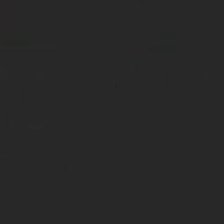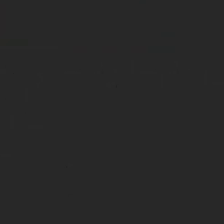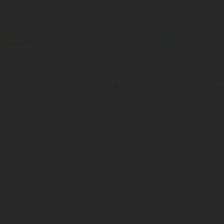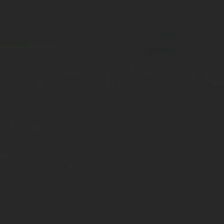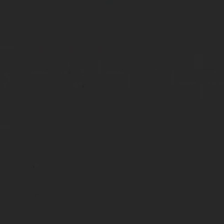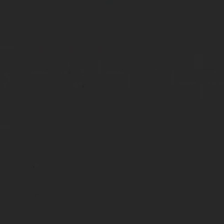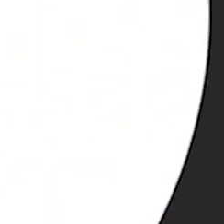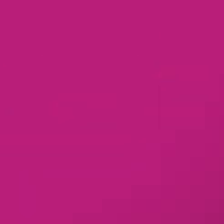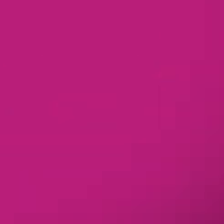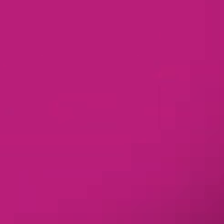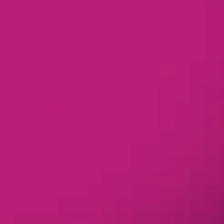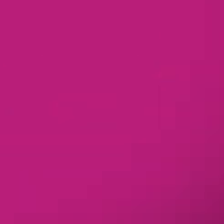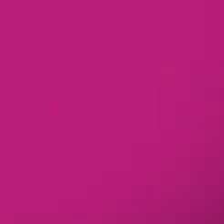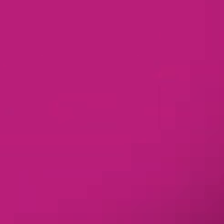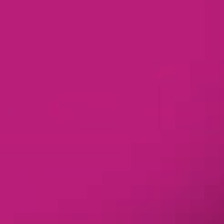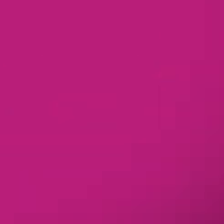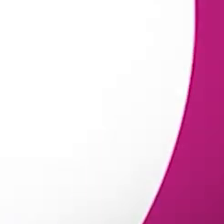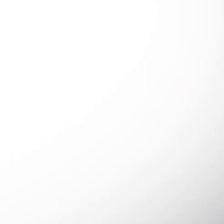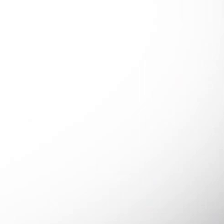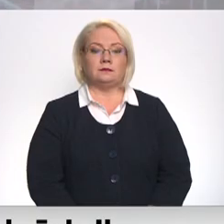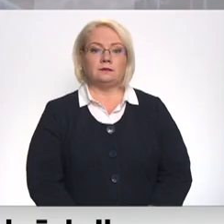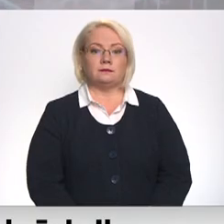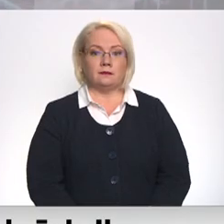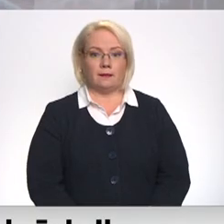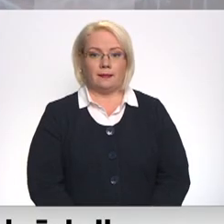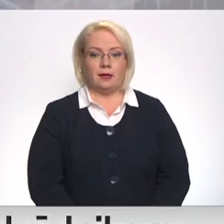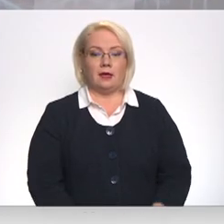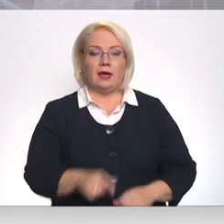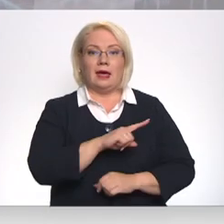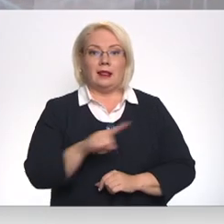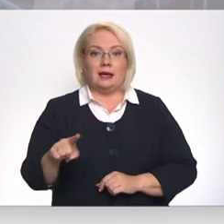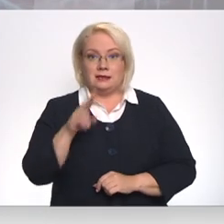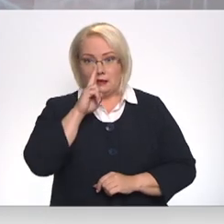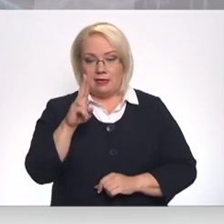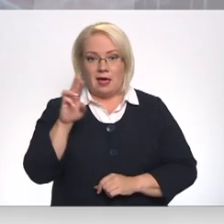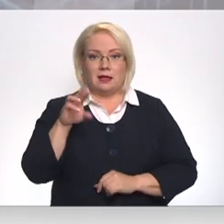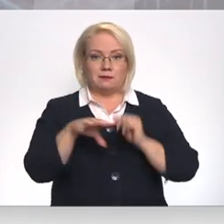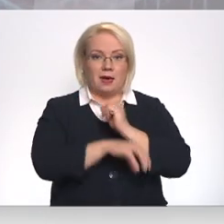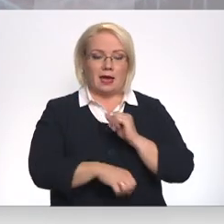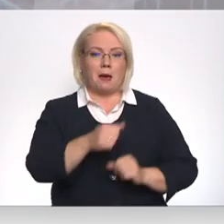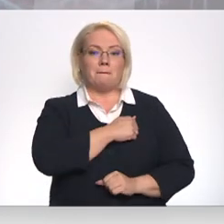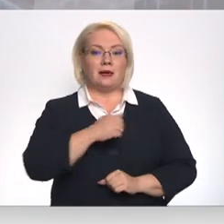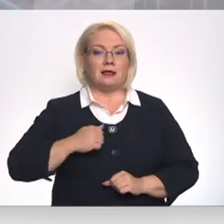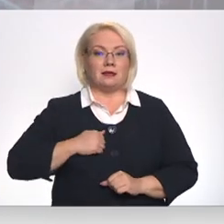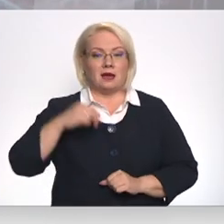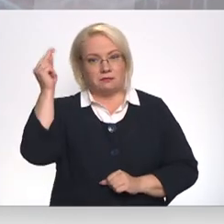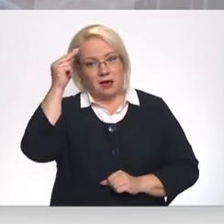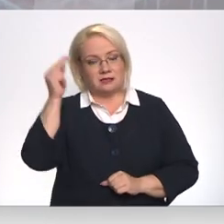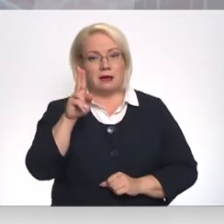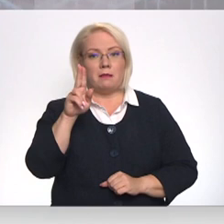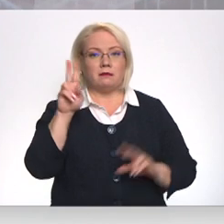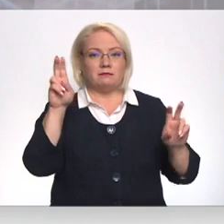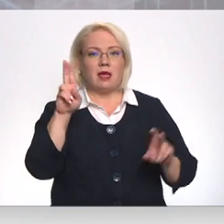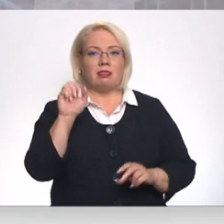Re, viss ēters ir te! Līdz nedēļas beigām militārās mācības nāmējas notiks